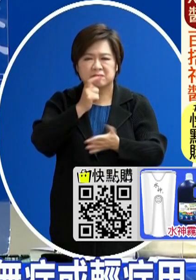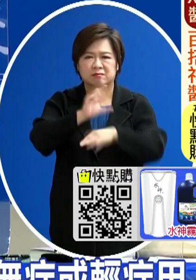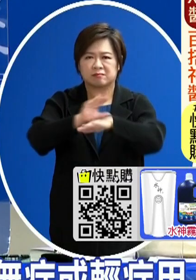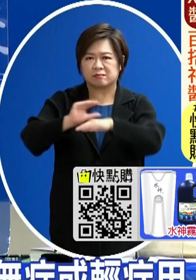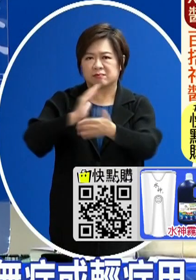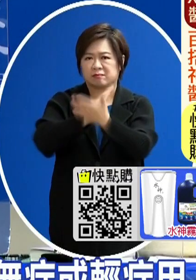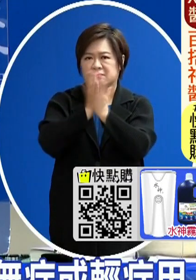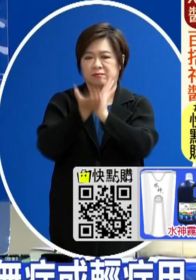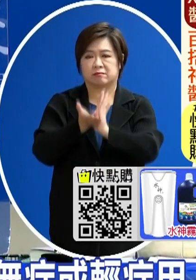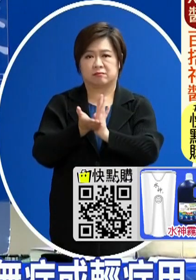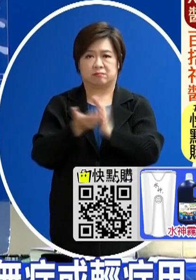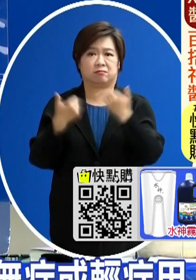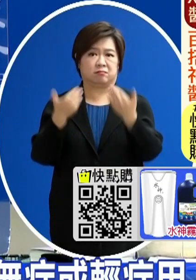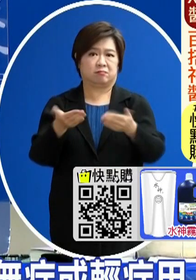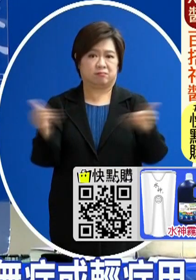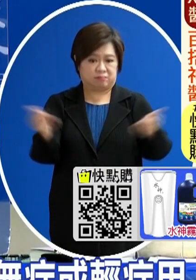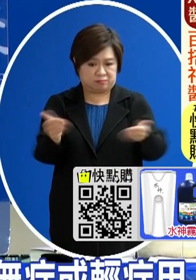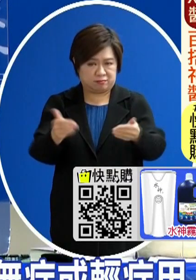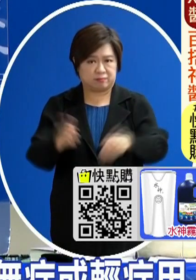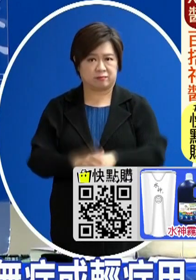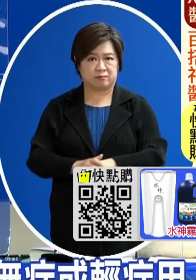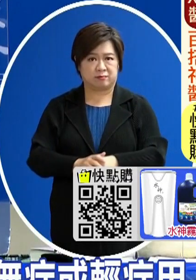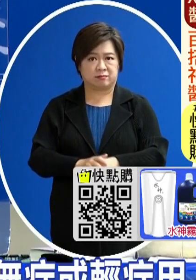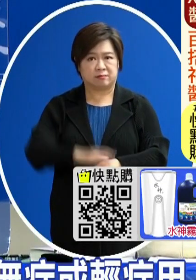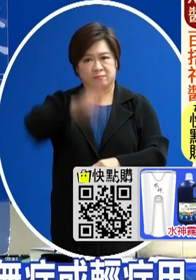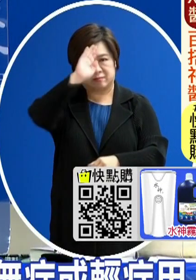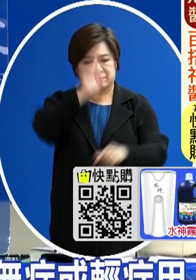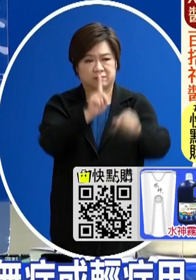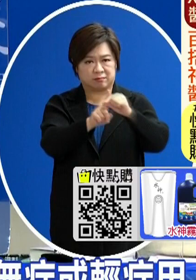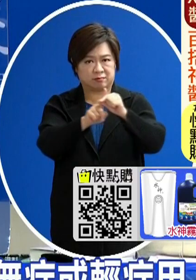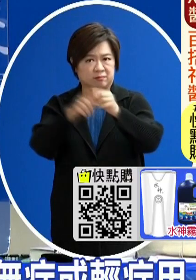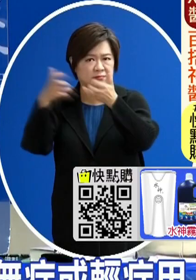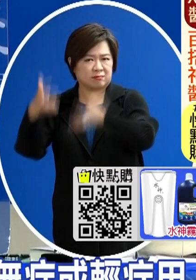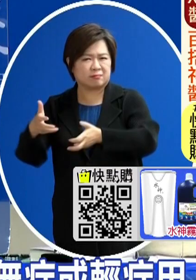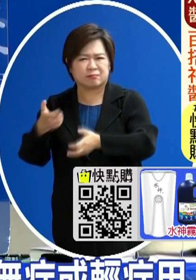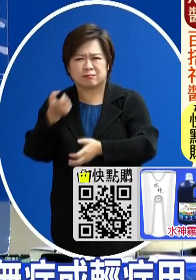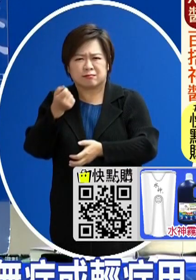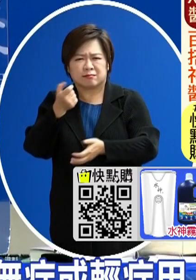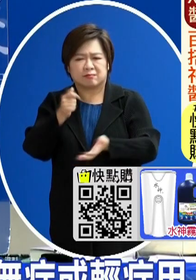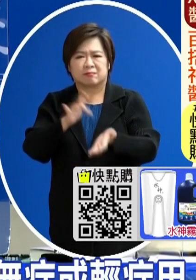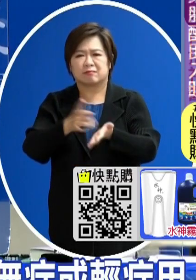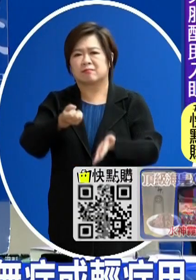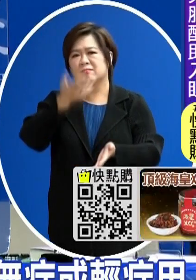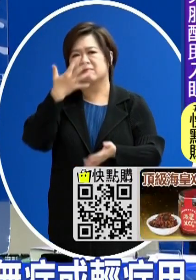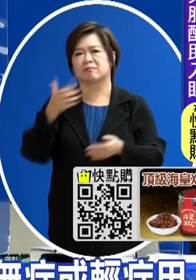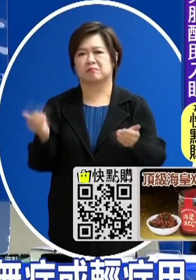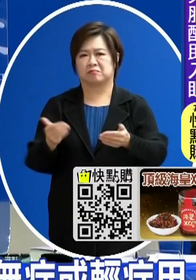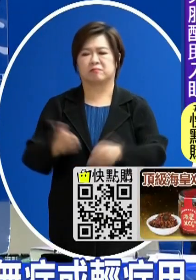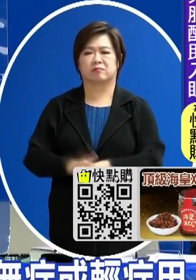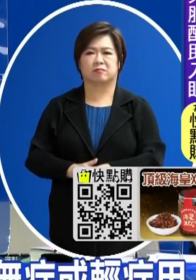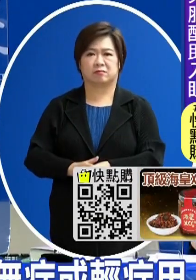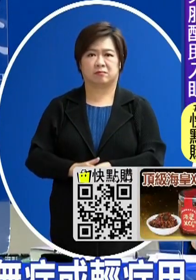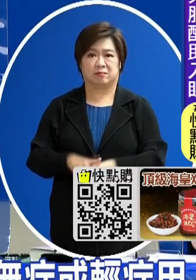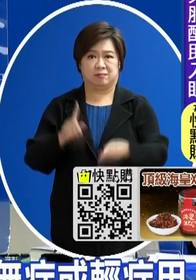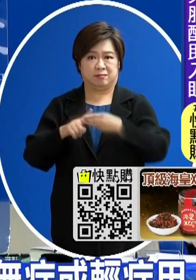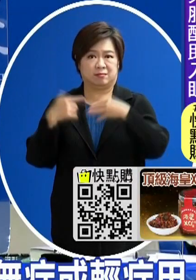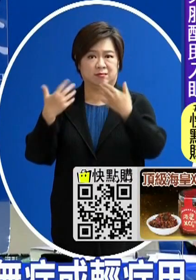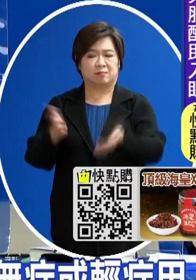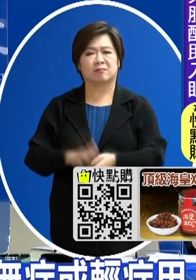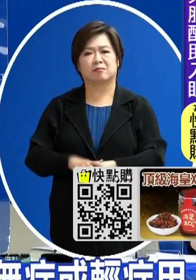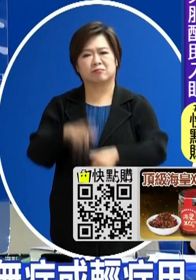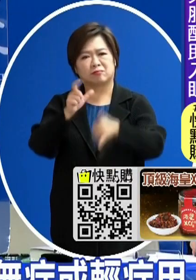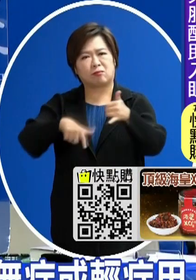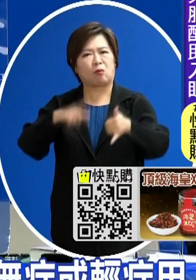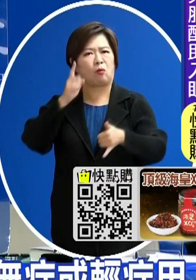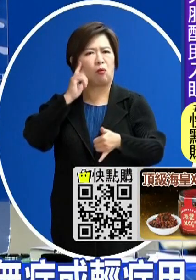会视情形来提供。所以中重症事实上很少会有机会会使用到口服抗病毒药物，应该主要还是给无症状